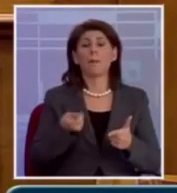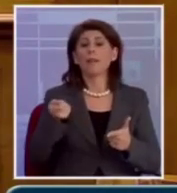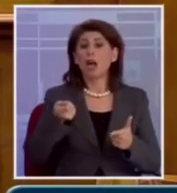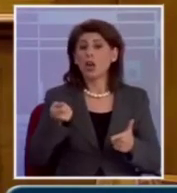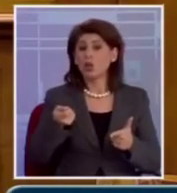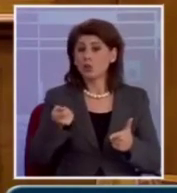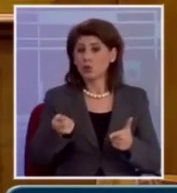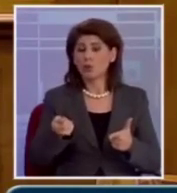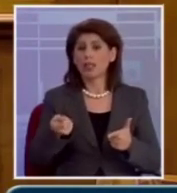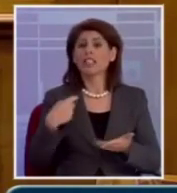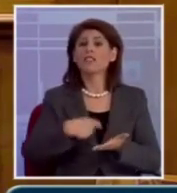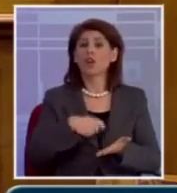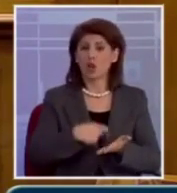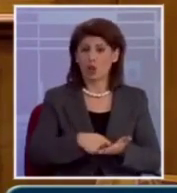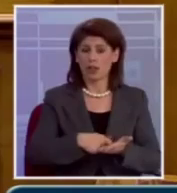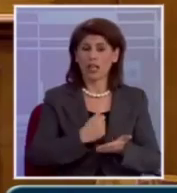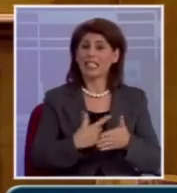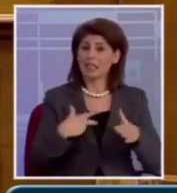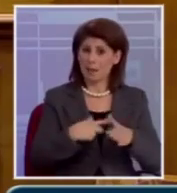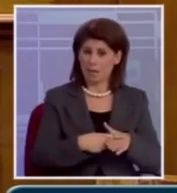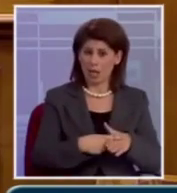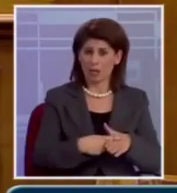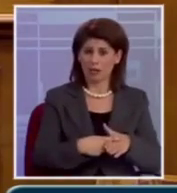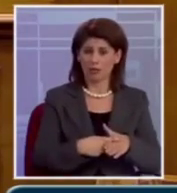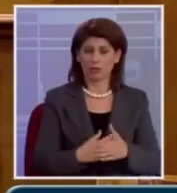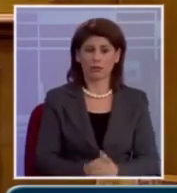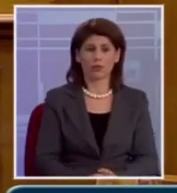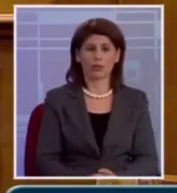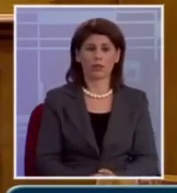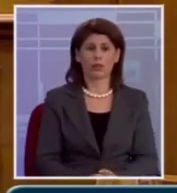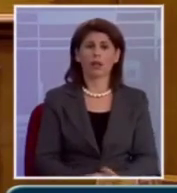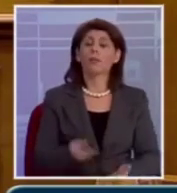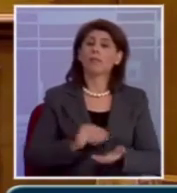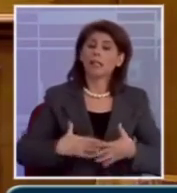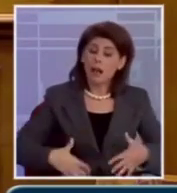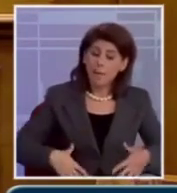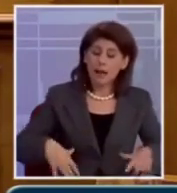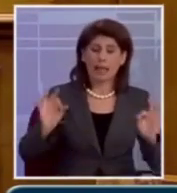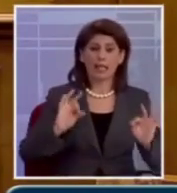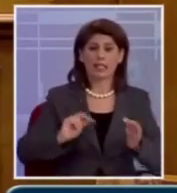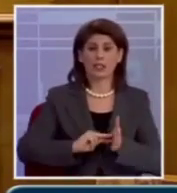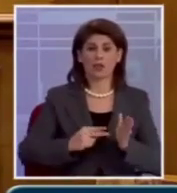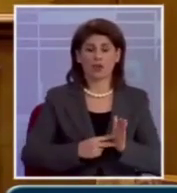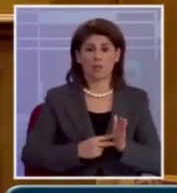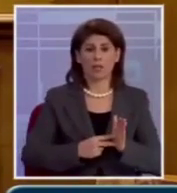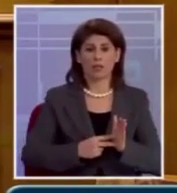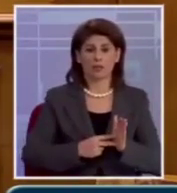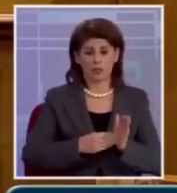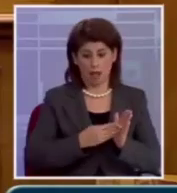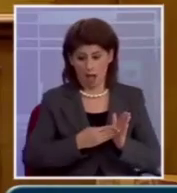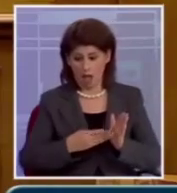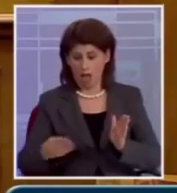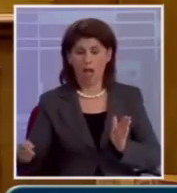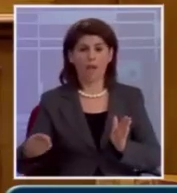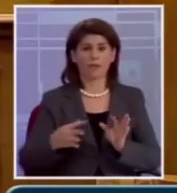χρωστούμενα στη φορολογία και στα ταμεία, με την επανεκκίνηση της οικονομίας. Αυτά τα